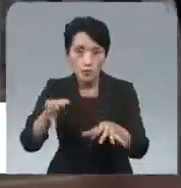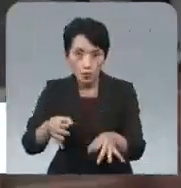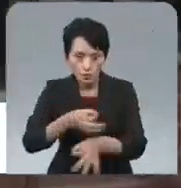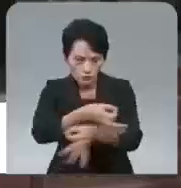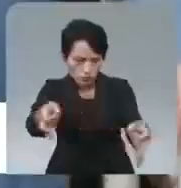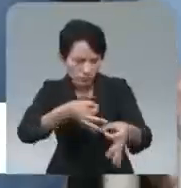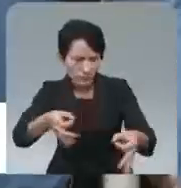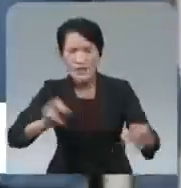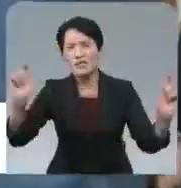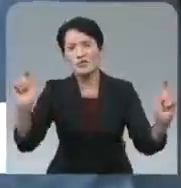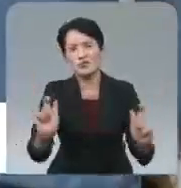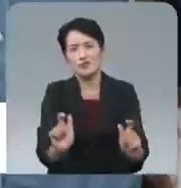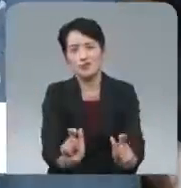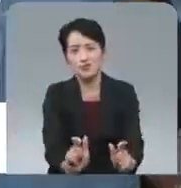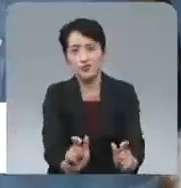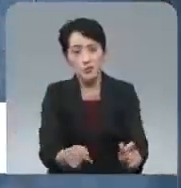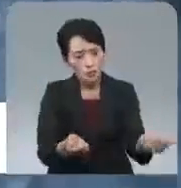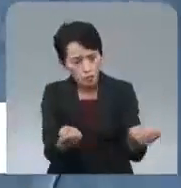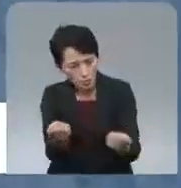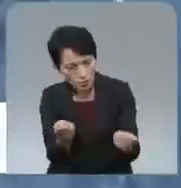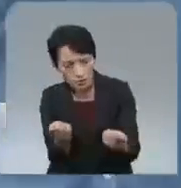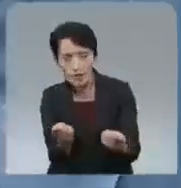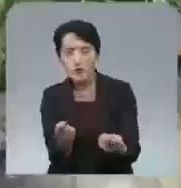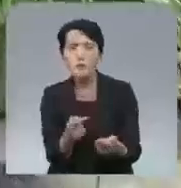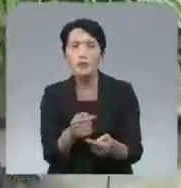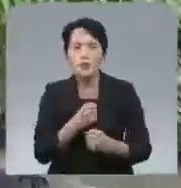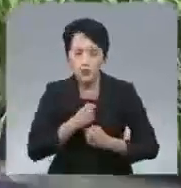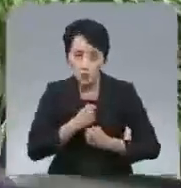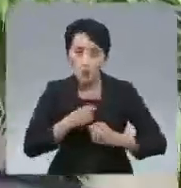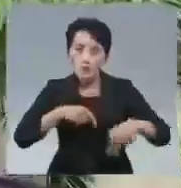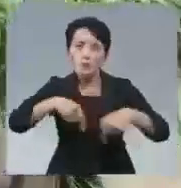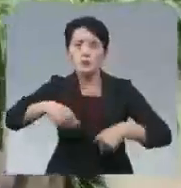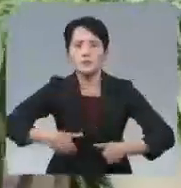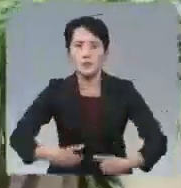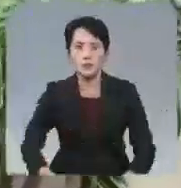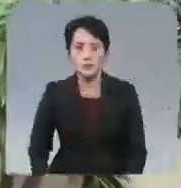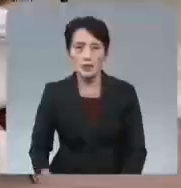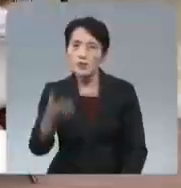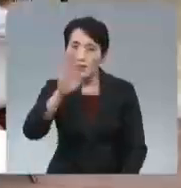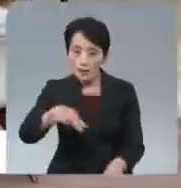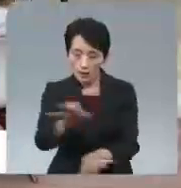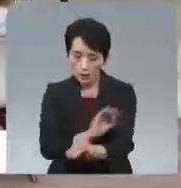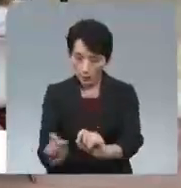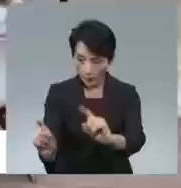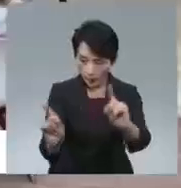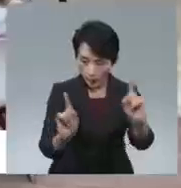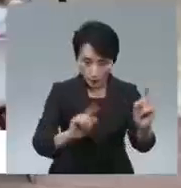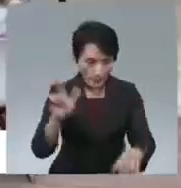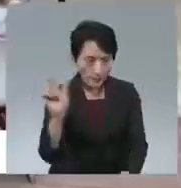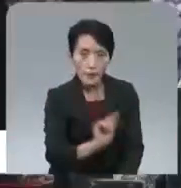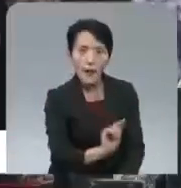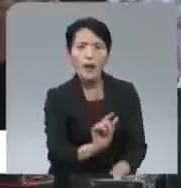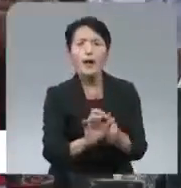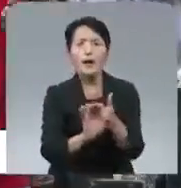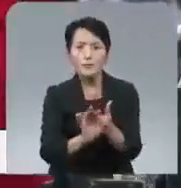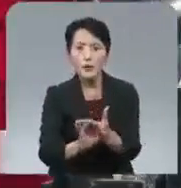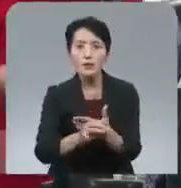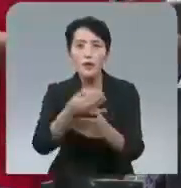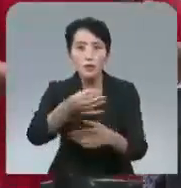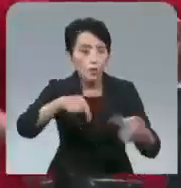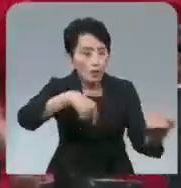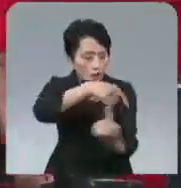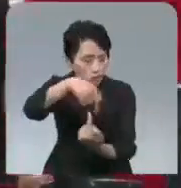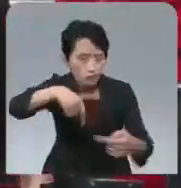2022 đã 3,3 phần trăm giảm 0,1 phần trăm so với dự báo hồi tháng 7 duy trì dự báo về tăng trưởng kinh tế thế giới